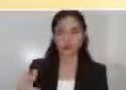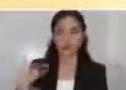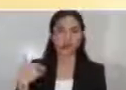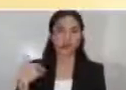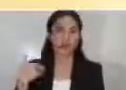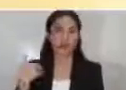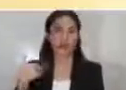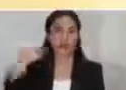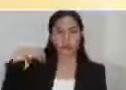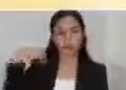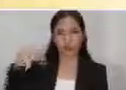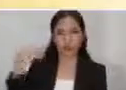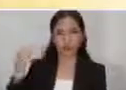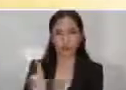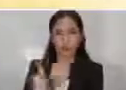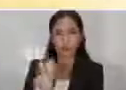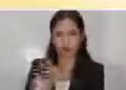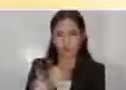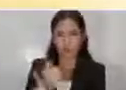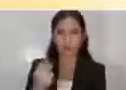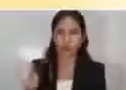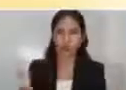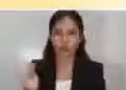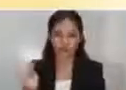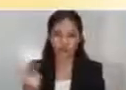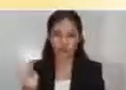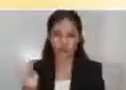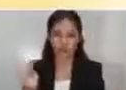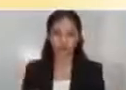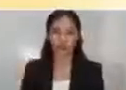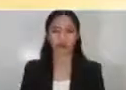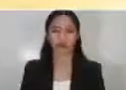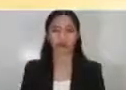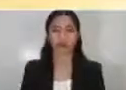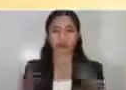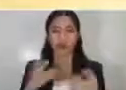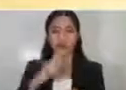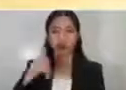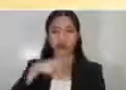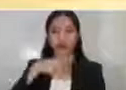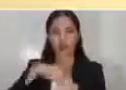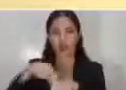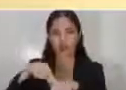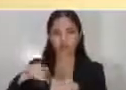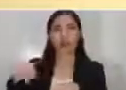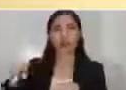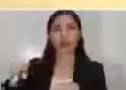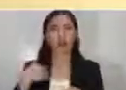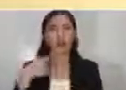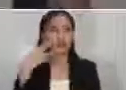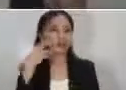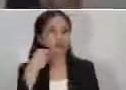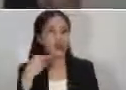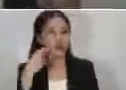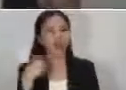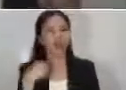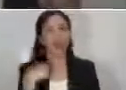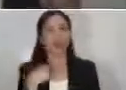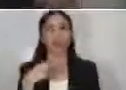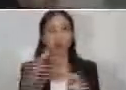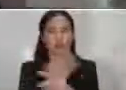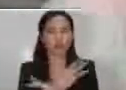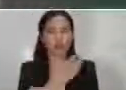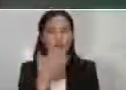cutter. Kwento ni Juan na masukan siya bilang tagagawa ng mga sliding window sa mag-asawang sina Ethan at Myla Besas, pero hindi